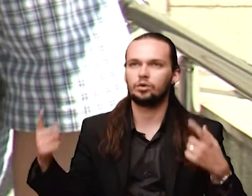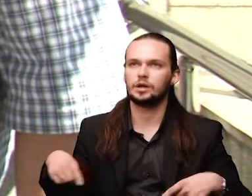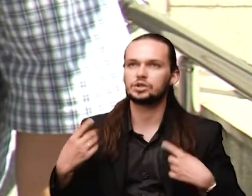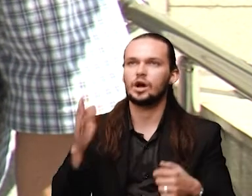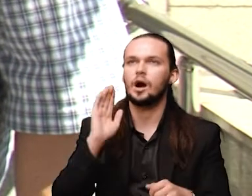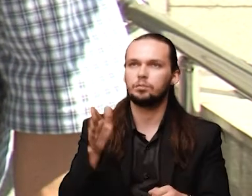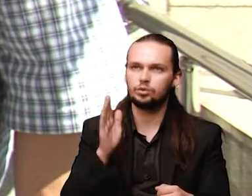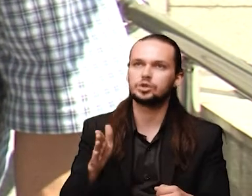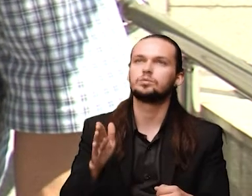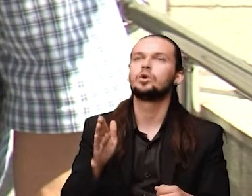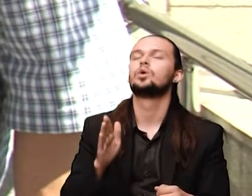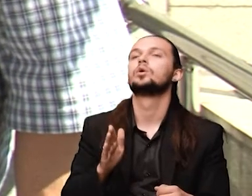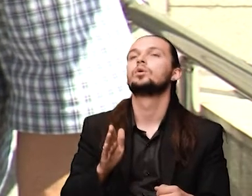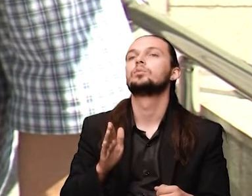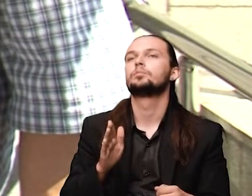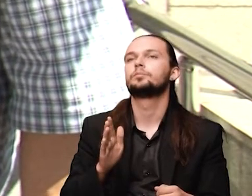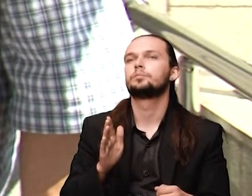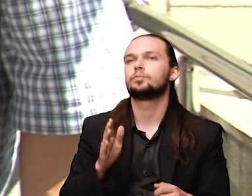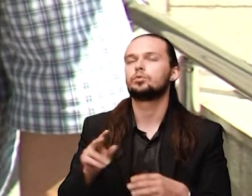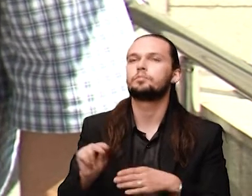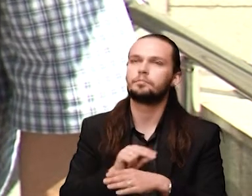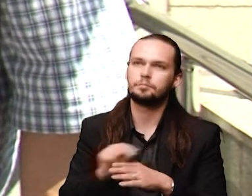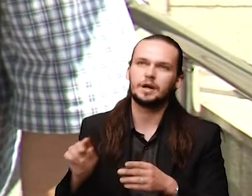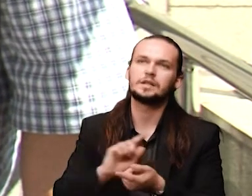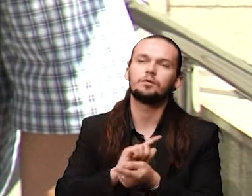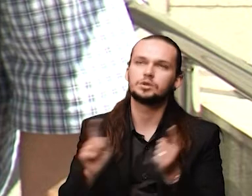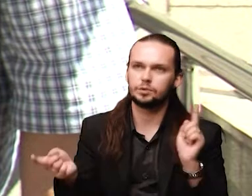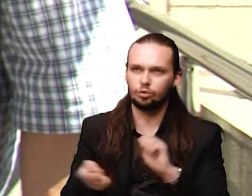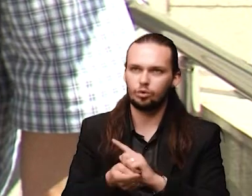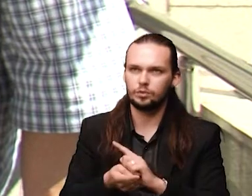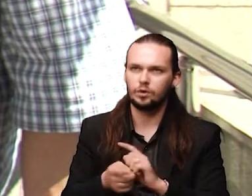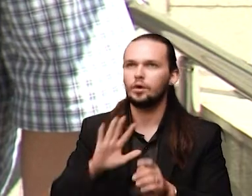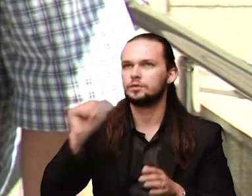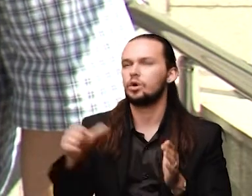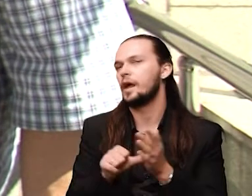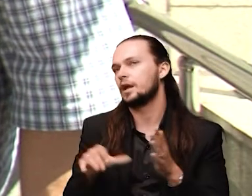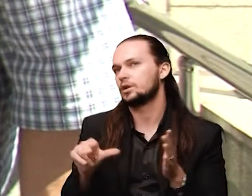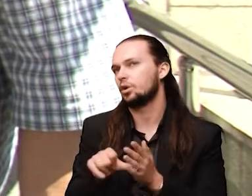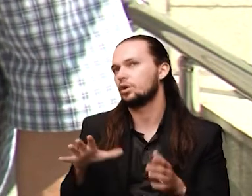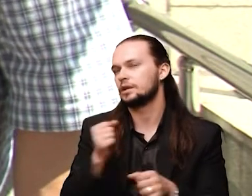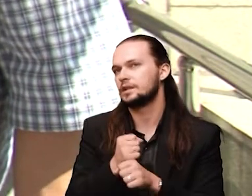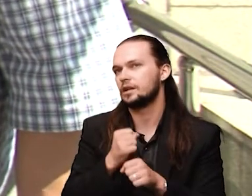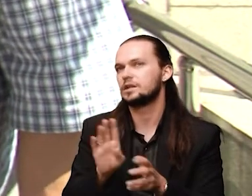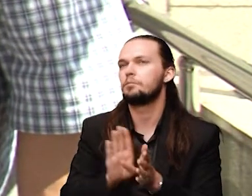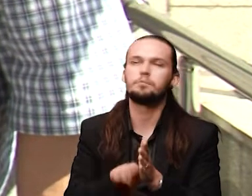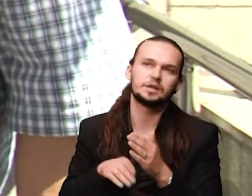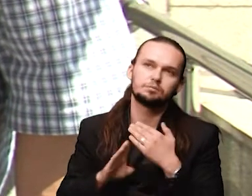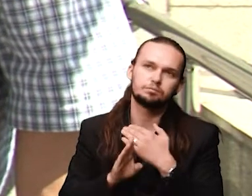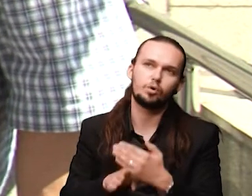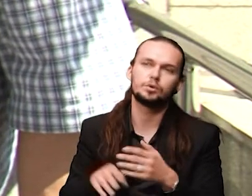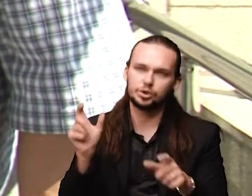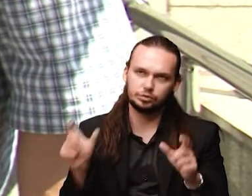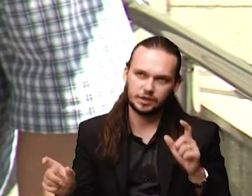инвалиды-колясочники, на будущее у нас будут переделываться, это все электронно делаться,